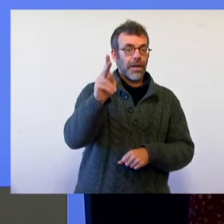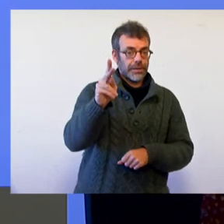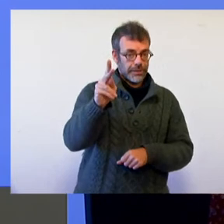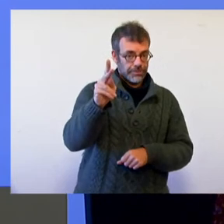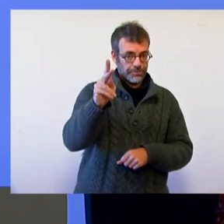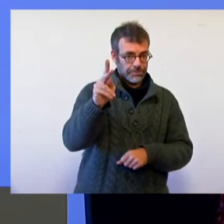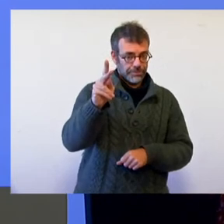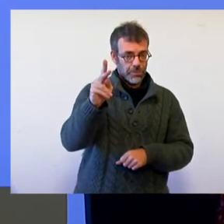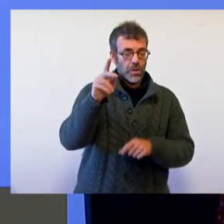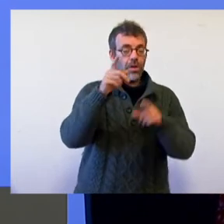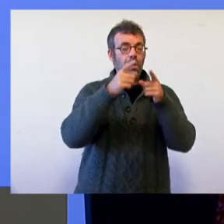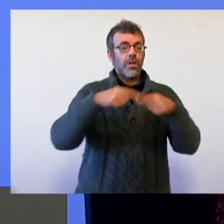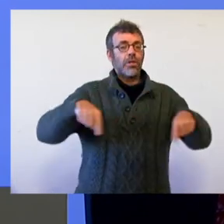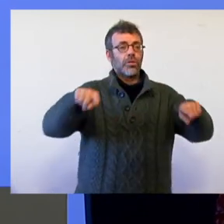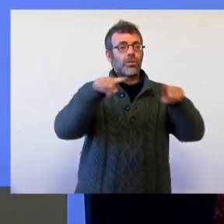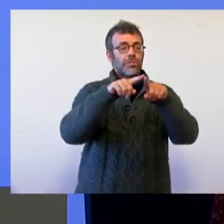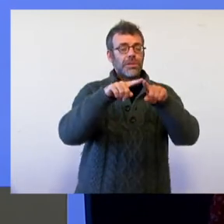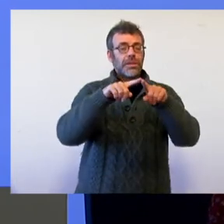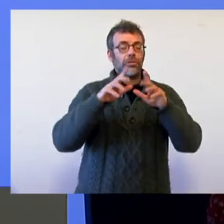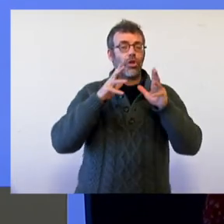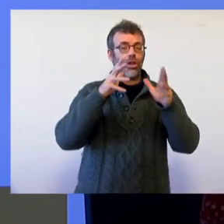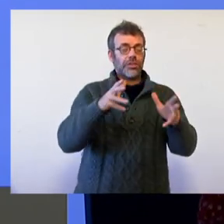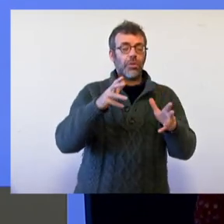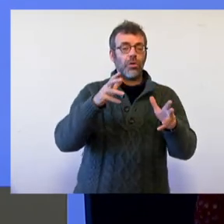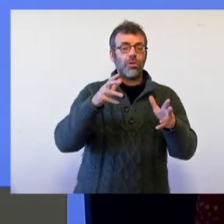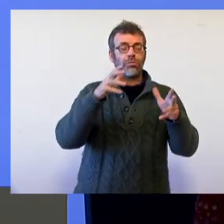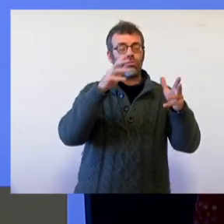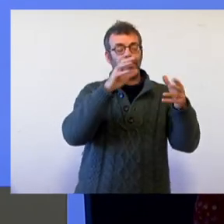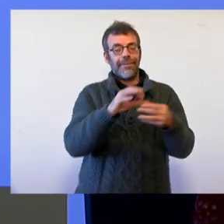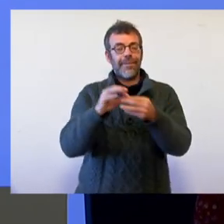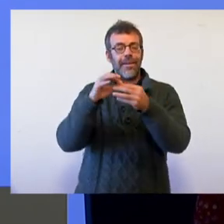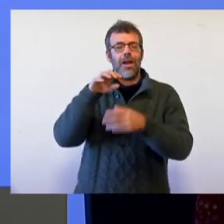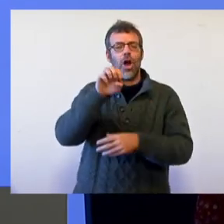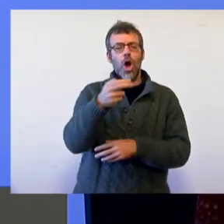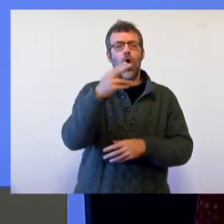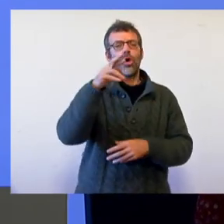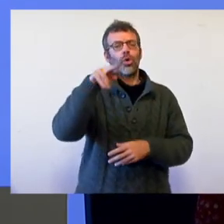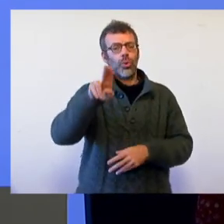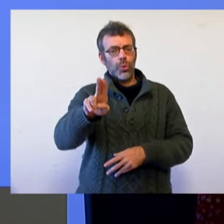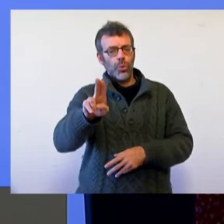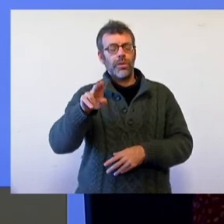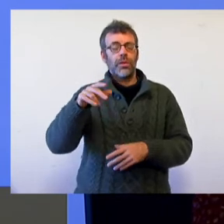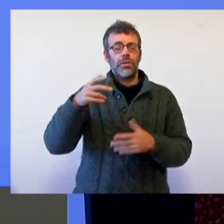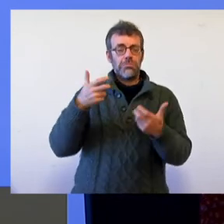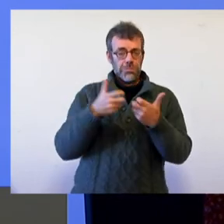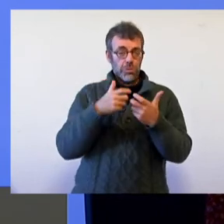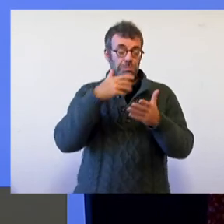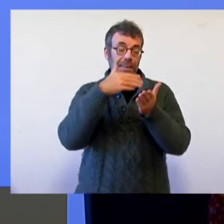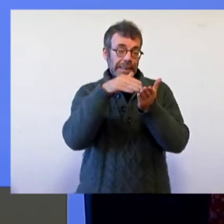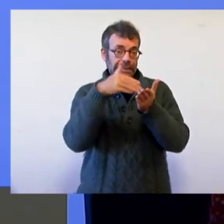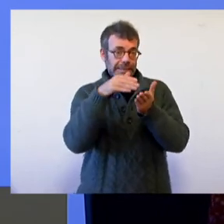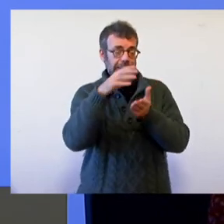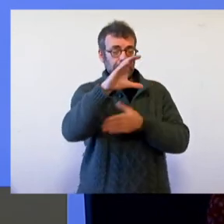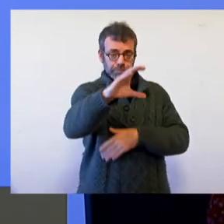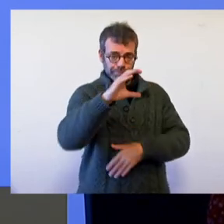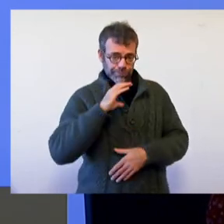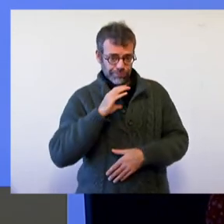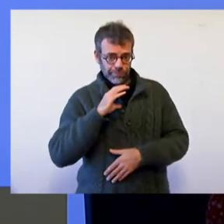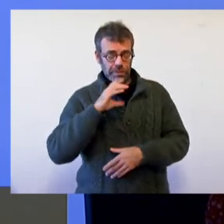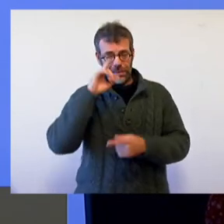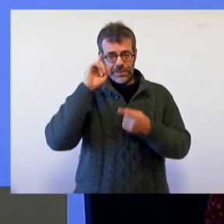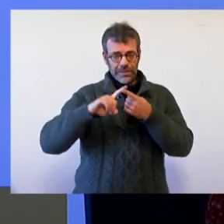d'engagement auprès de l'ONRU pour obtenir les crédits nécessaires à la fois sur la rénovation